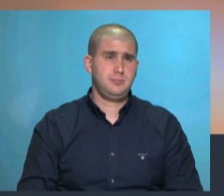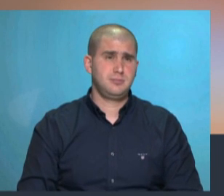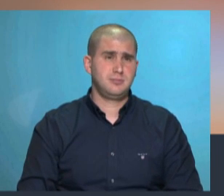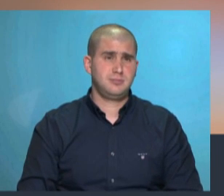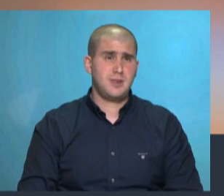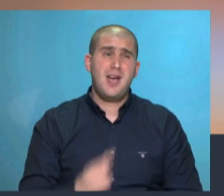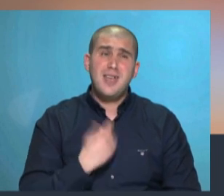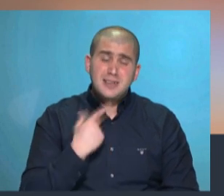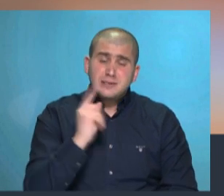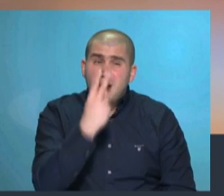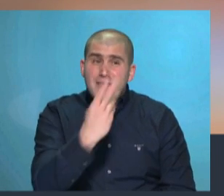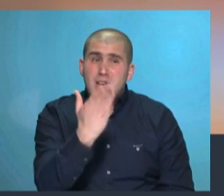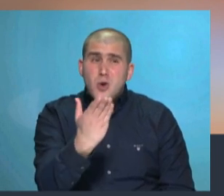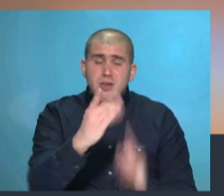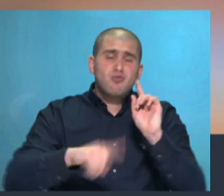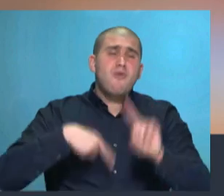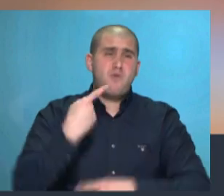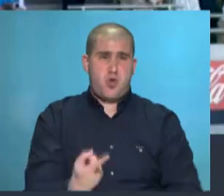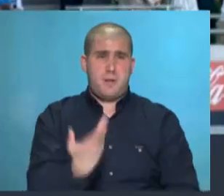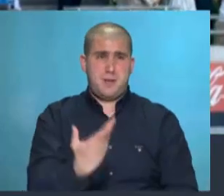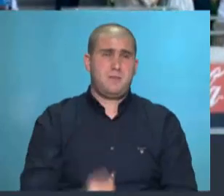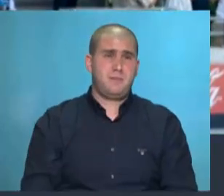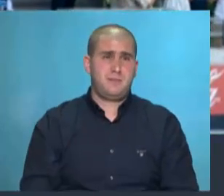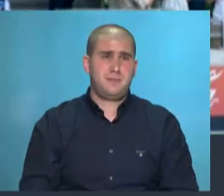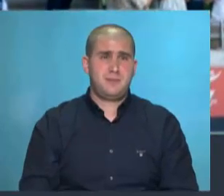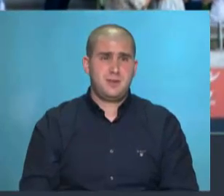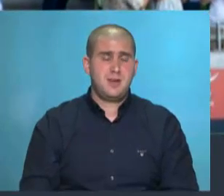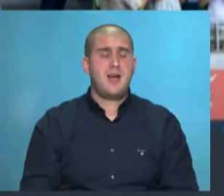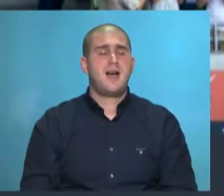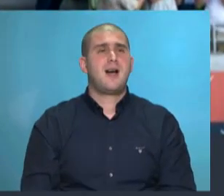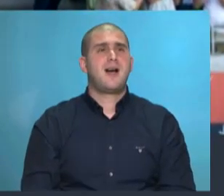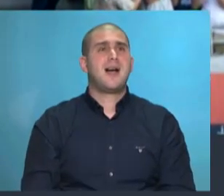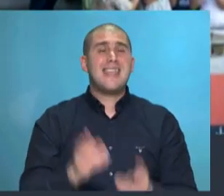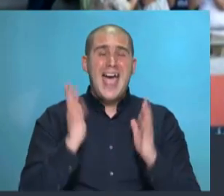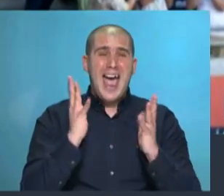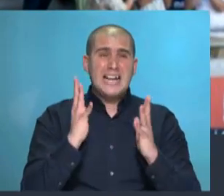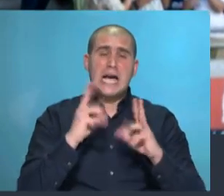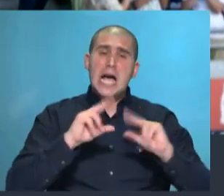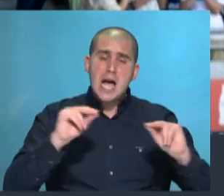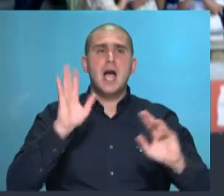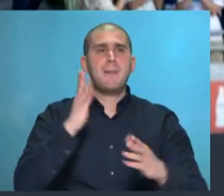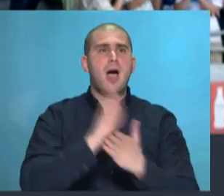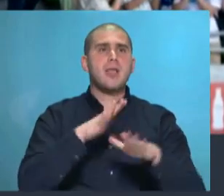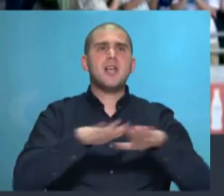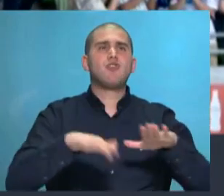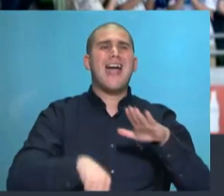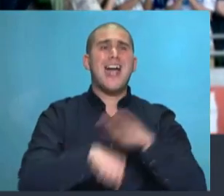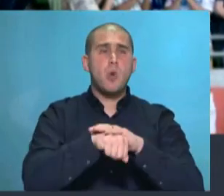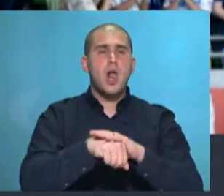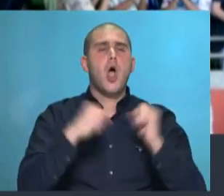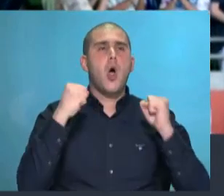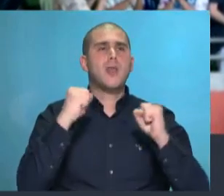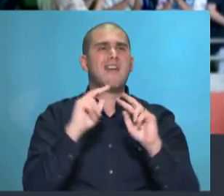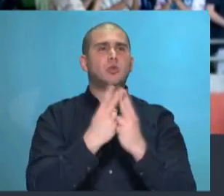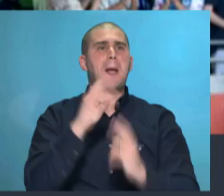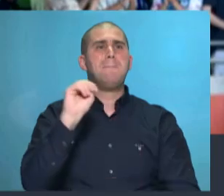I was going to go visit her next week. הדי הרצח המזעזע הגיעו גם למגרשי הכדורגל. אוהדי קבוצת